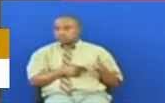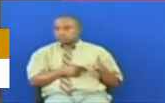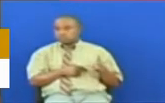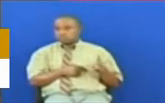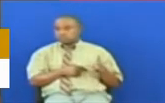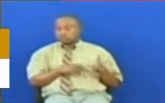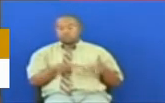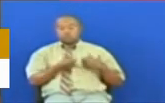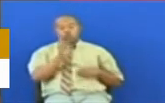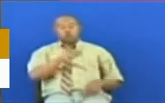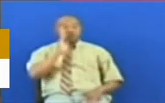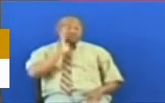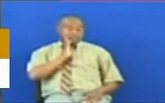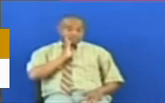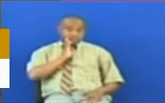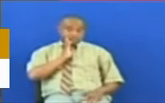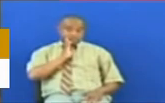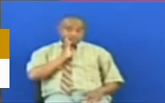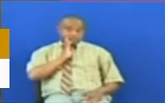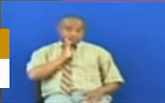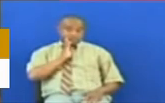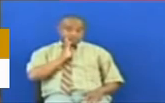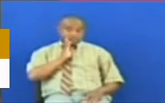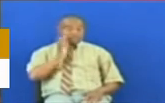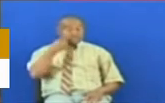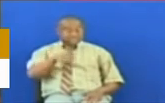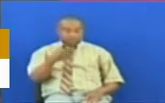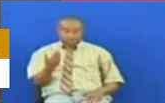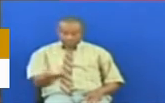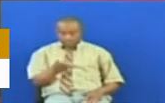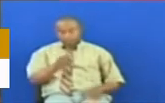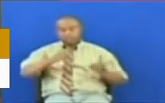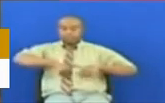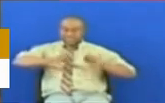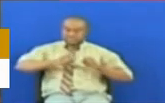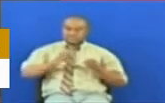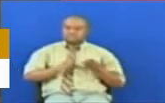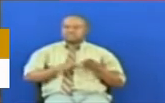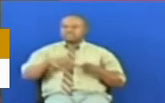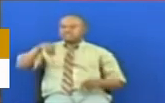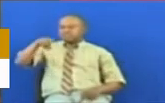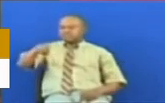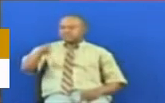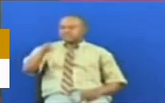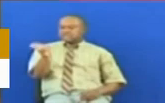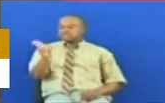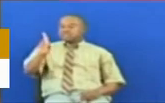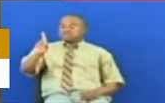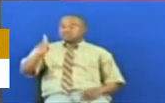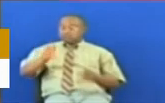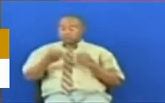tuna vijana, tuna watendaji ambao ana hold sawa, ana hold masters, ana hold PhD. The way hichi kifungu kilivyo